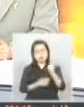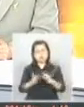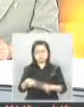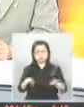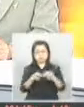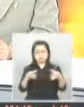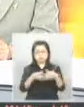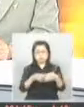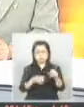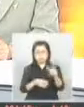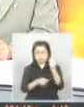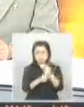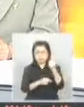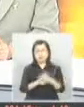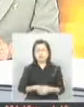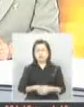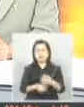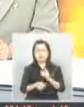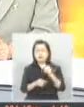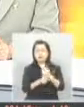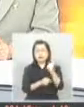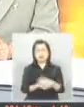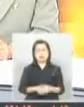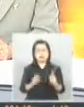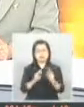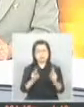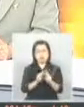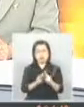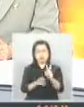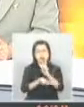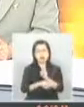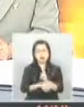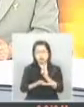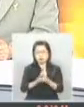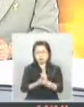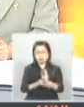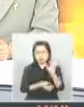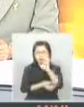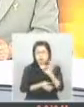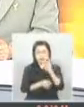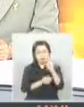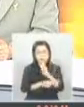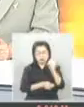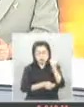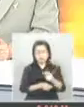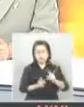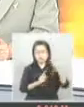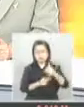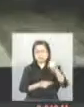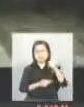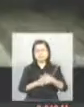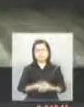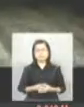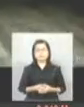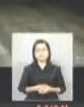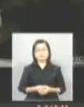King's Speech นะคะที่เอาชนะใจของคณะกรรมการออสการ์ในปีนี้จนคว้ารางวัลภาพยนตร์ยอดเยี่ยมไปครองค่ะ